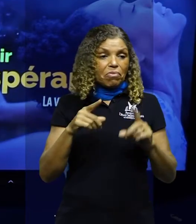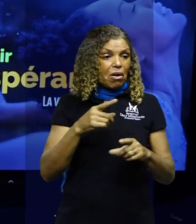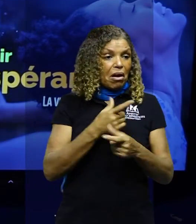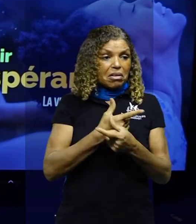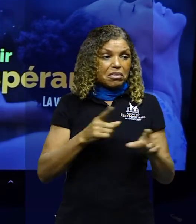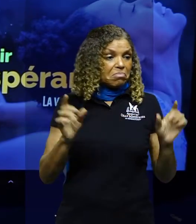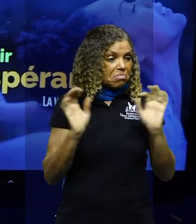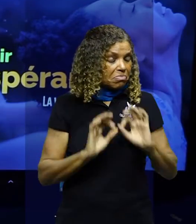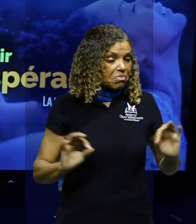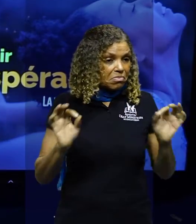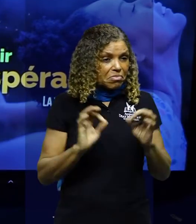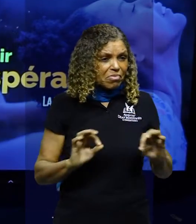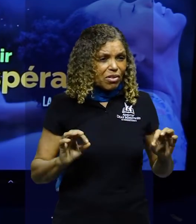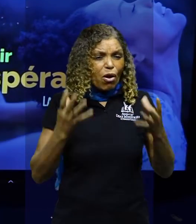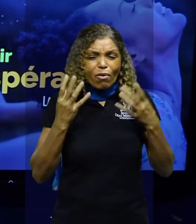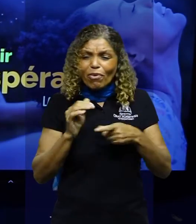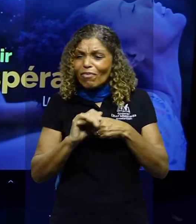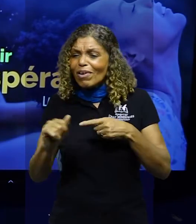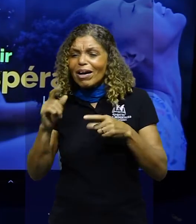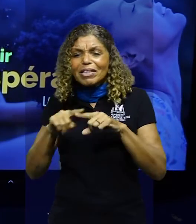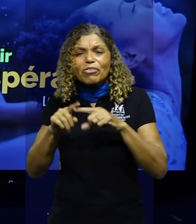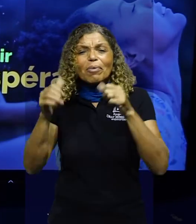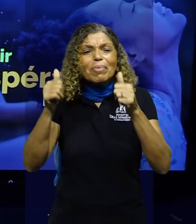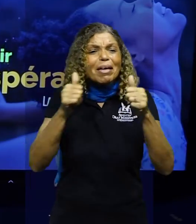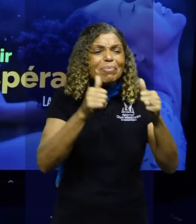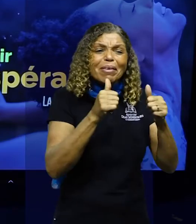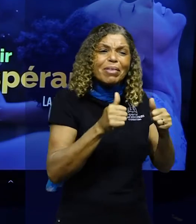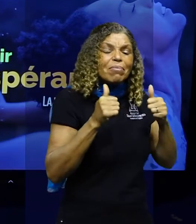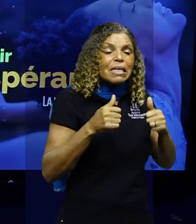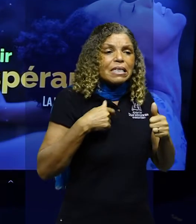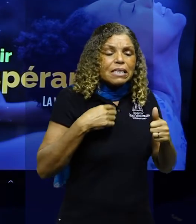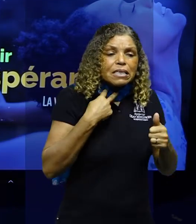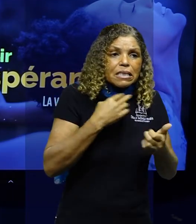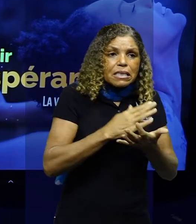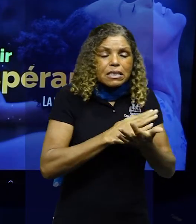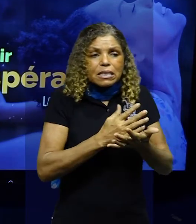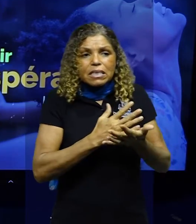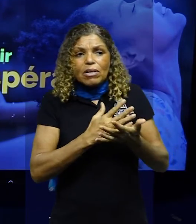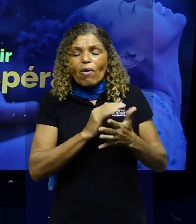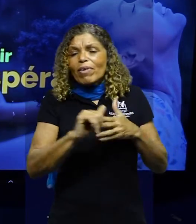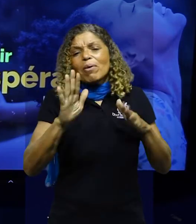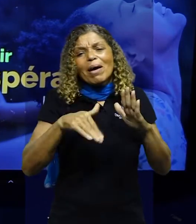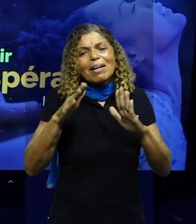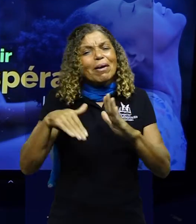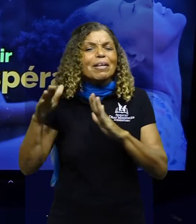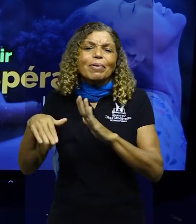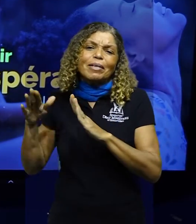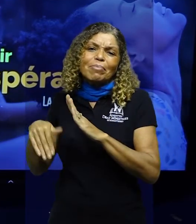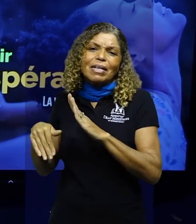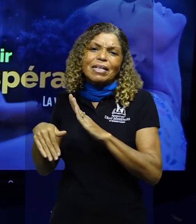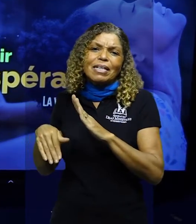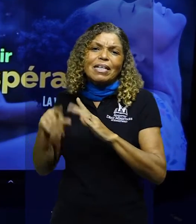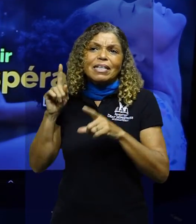sommes pas libres de faire le bien. Nous sommes libres de faire que ce qui est mal. Et parfois même à l'encontre de nos désirs les plus